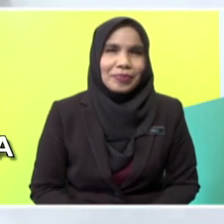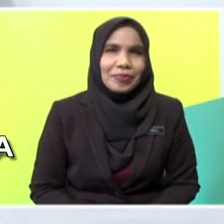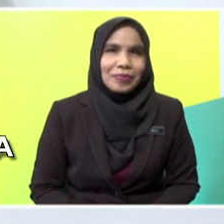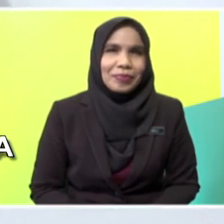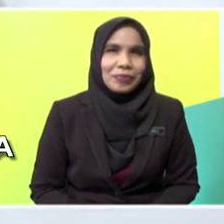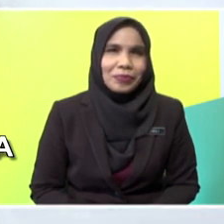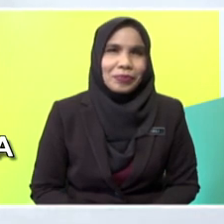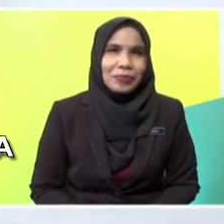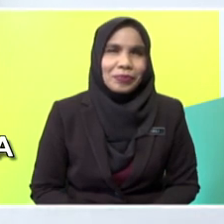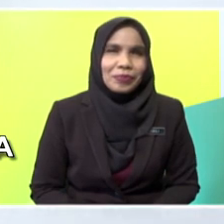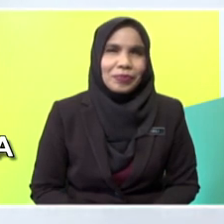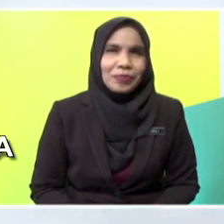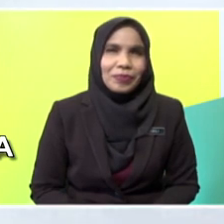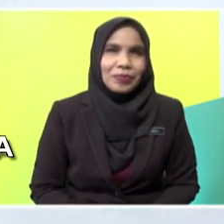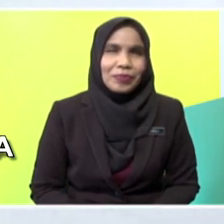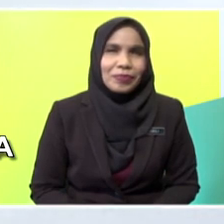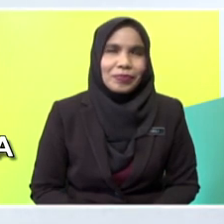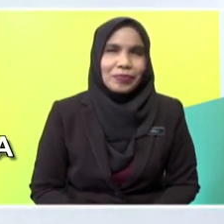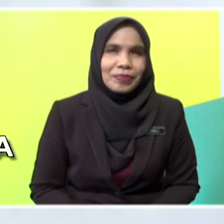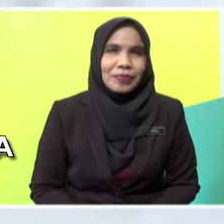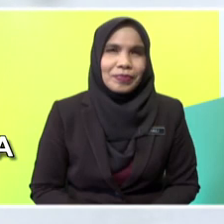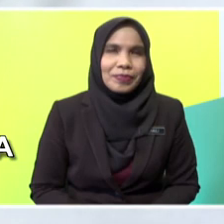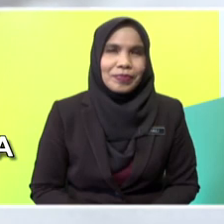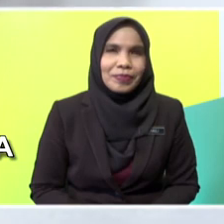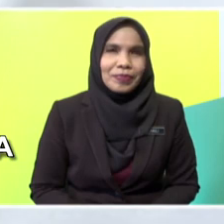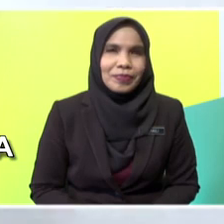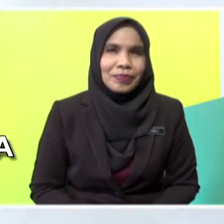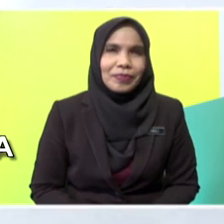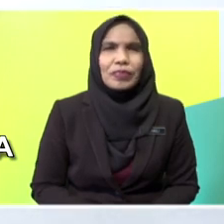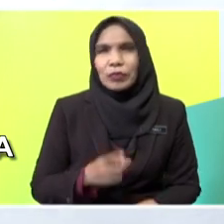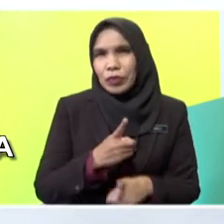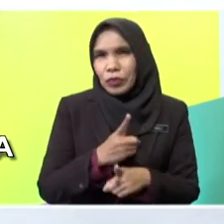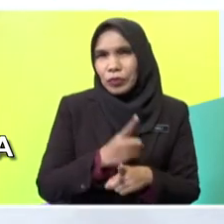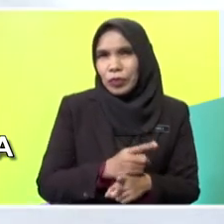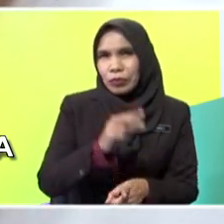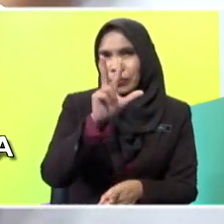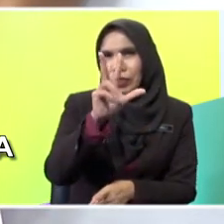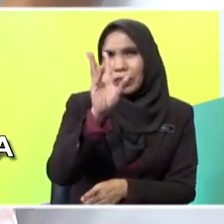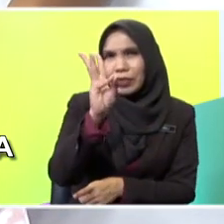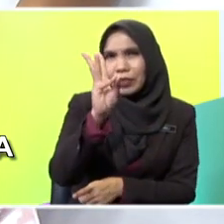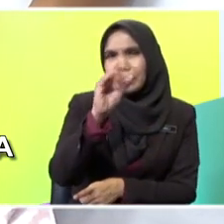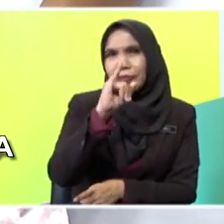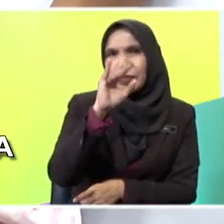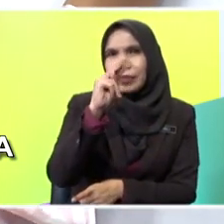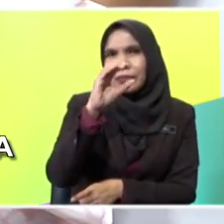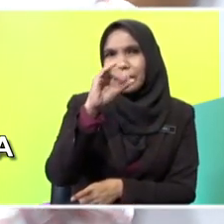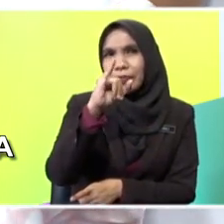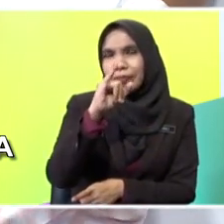sikit. Di tengah? 36. Betul-betul 36. Okey, dah. Dah. Okey. Okay, garis sikit. Dan tulis